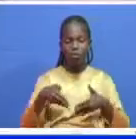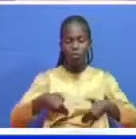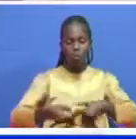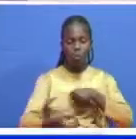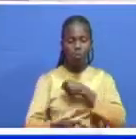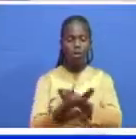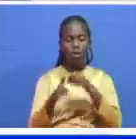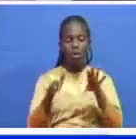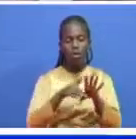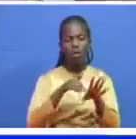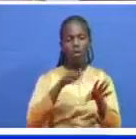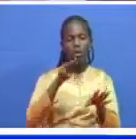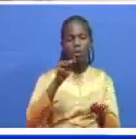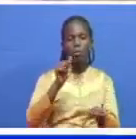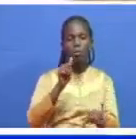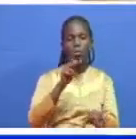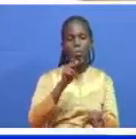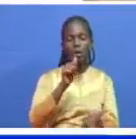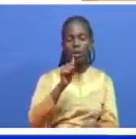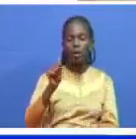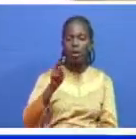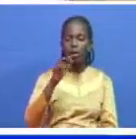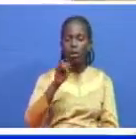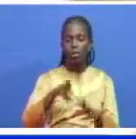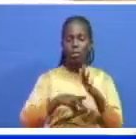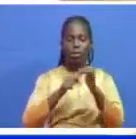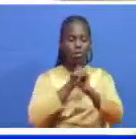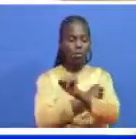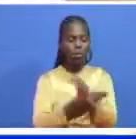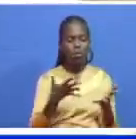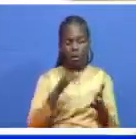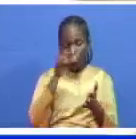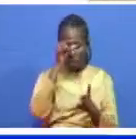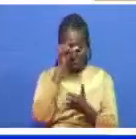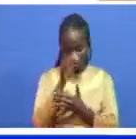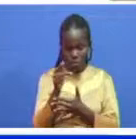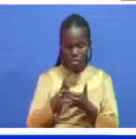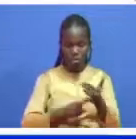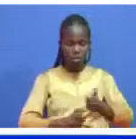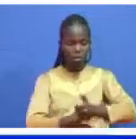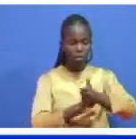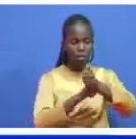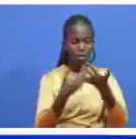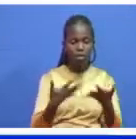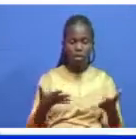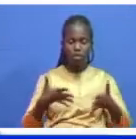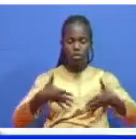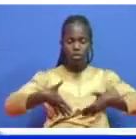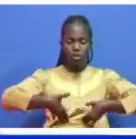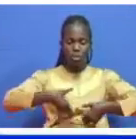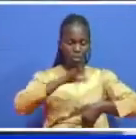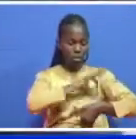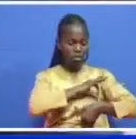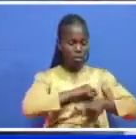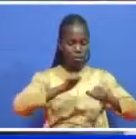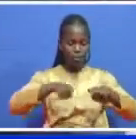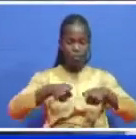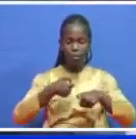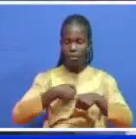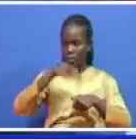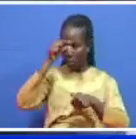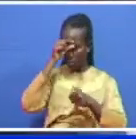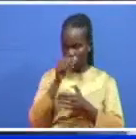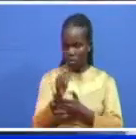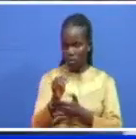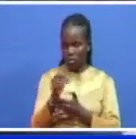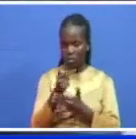wa makani wa udini ya miambani kiticha kati. Balama kule selekali kukwata mba umaundoma mwika alama tonya maningi unikom. Kule government kana